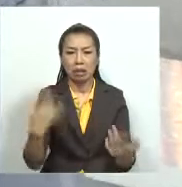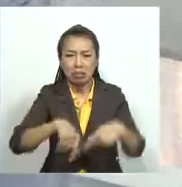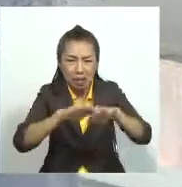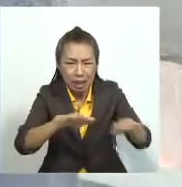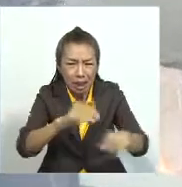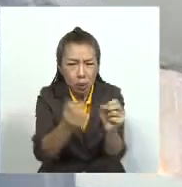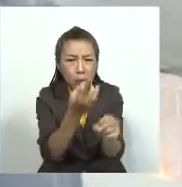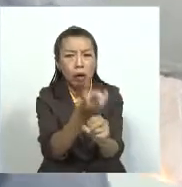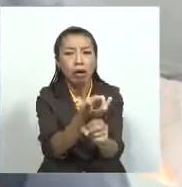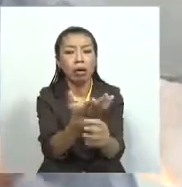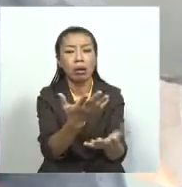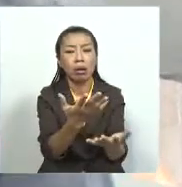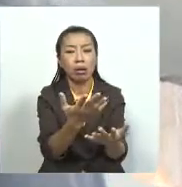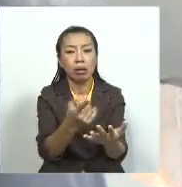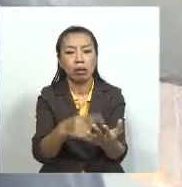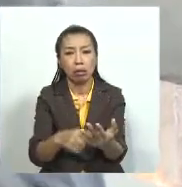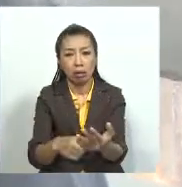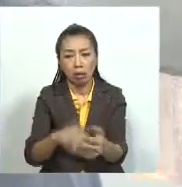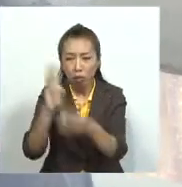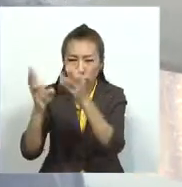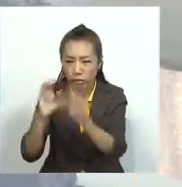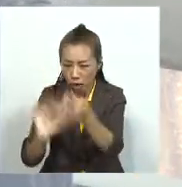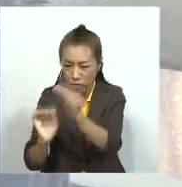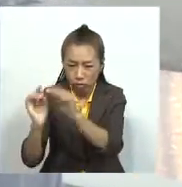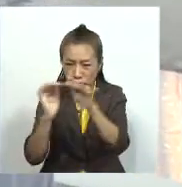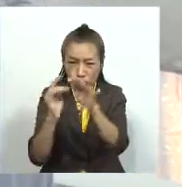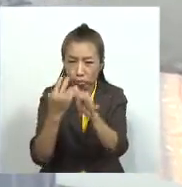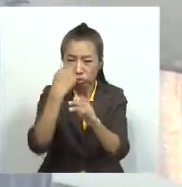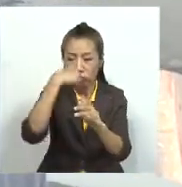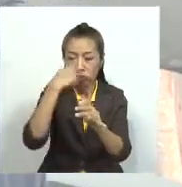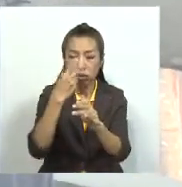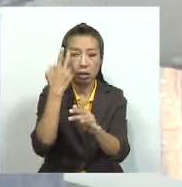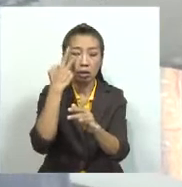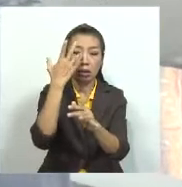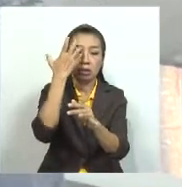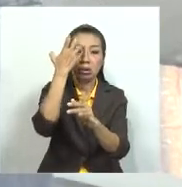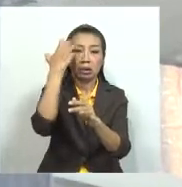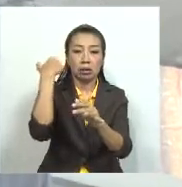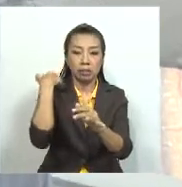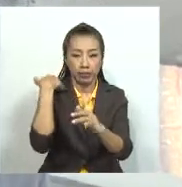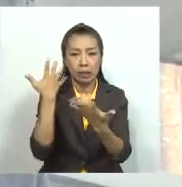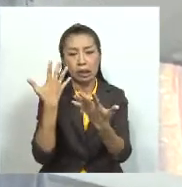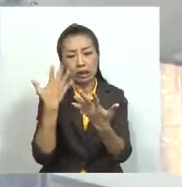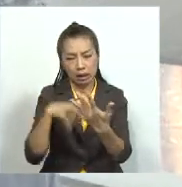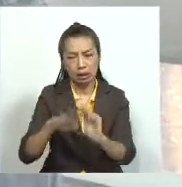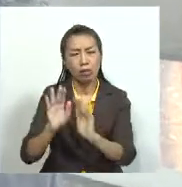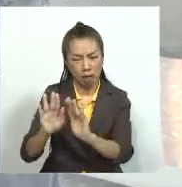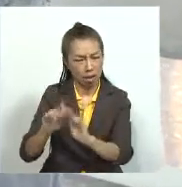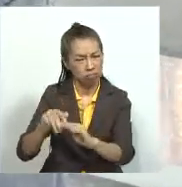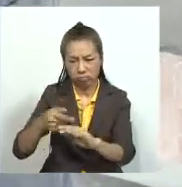ล็กๆเนี่ยคือบางครั้งดุควันไปเรียกว่าแสบตาก็บางครั้งก็น้ำลายก็มีบ้างเนาะขอฝากว่า